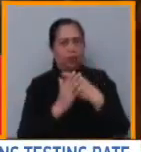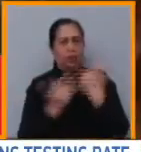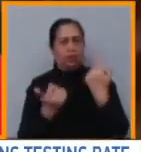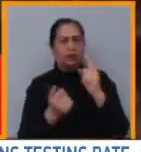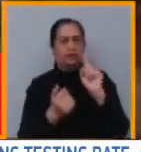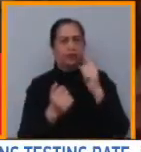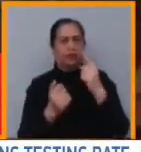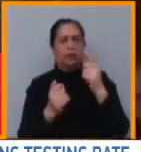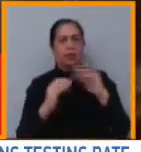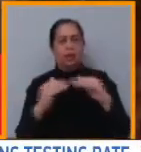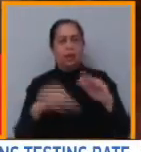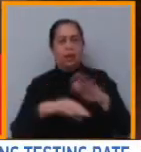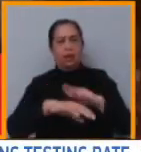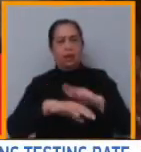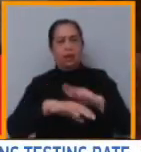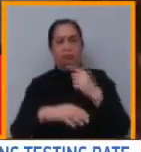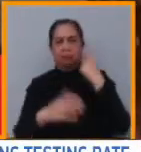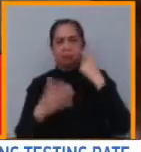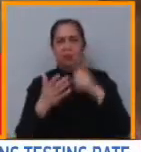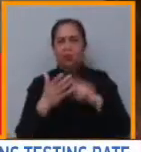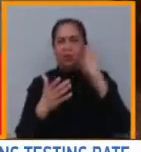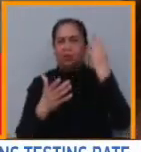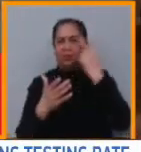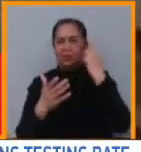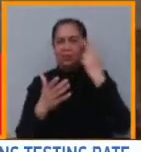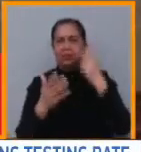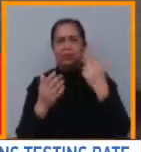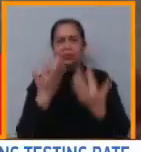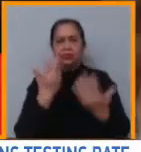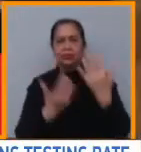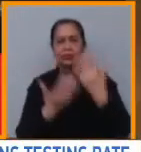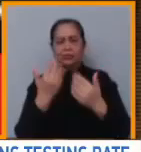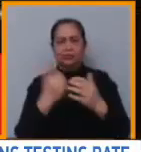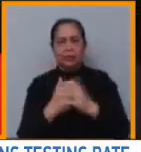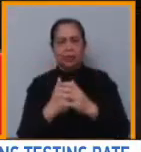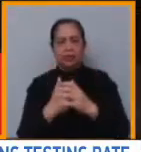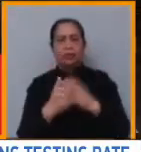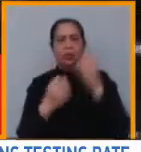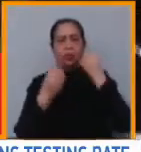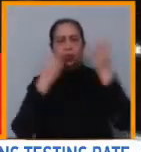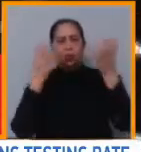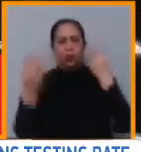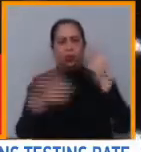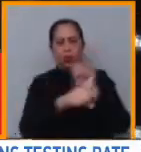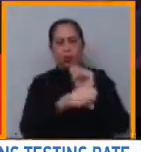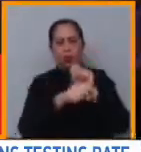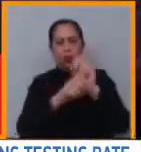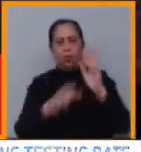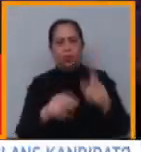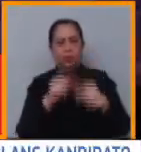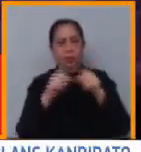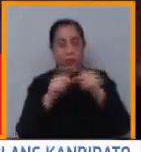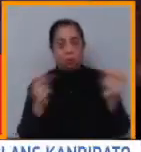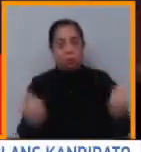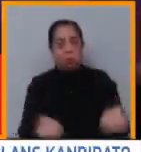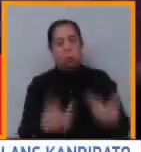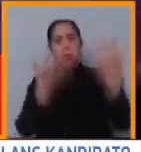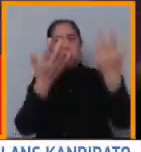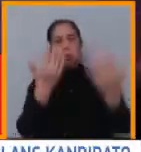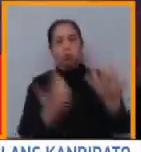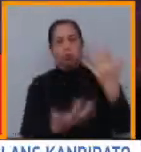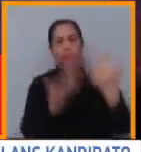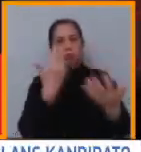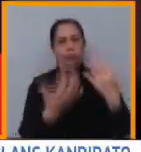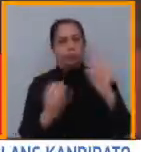pa matukoy ng mga otoridad ang pinagbulan ng sunog. At nakauwi na raw ang mga tauhan ng bodega nang sumiklab ang apoy. Wala namang napaulat